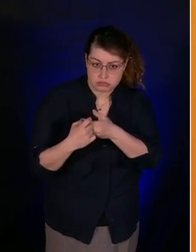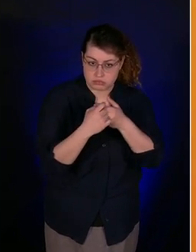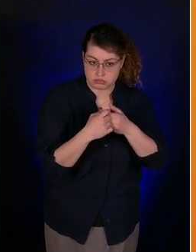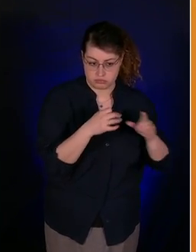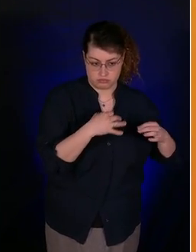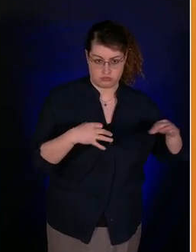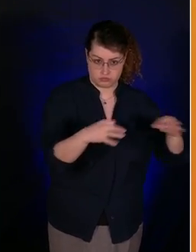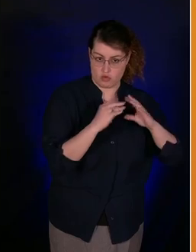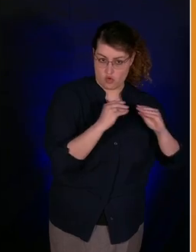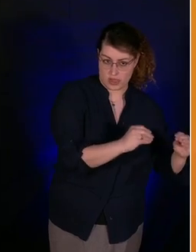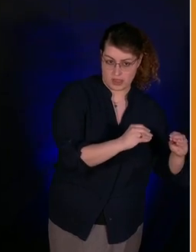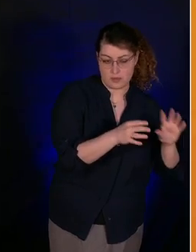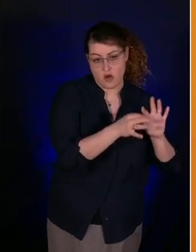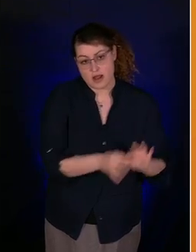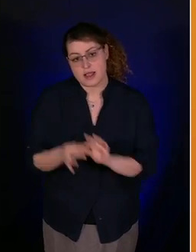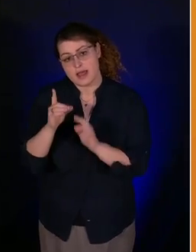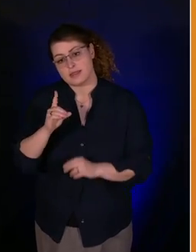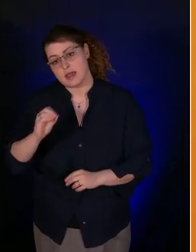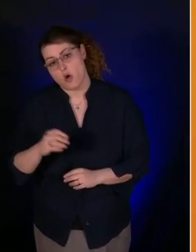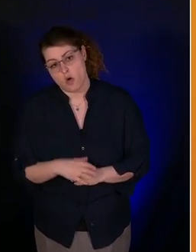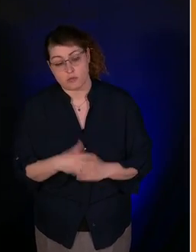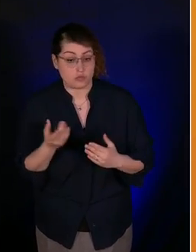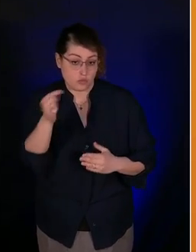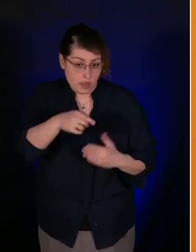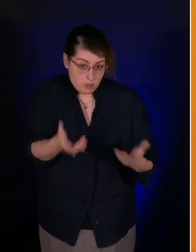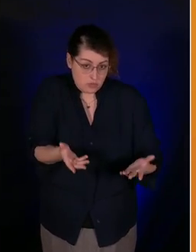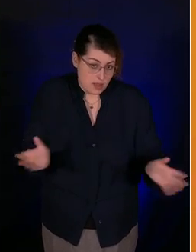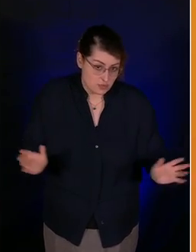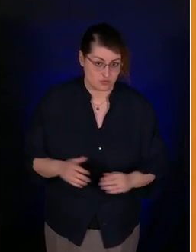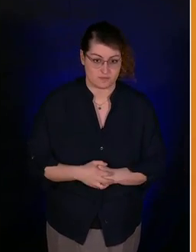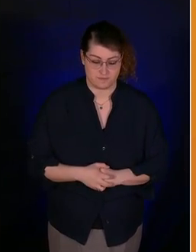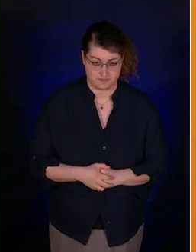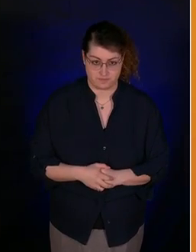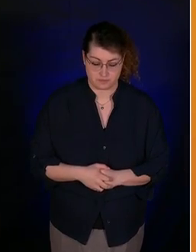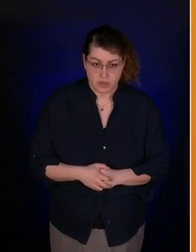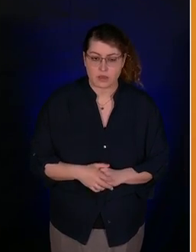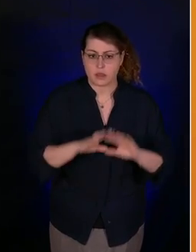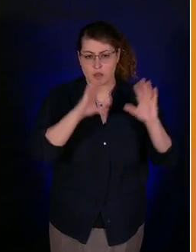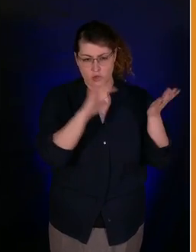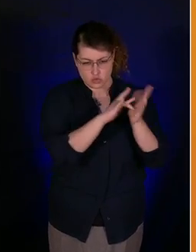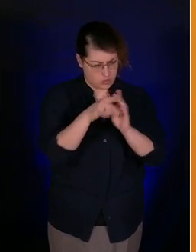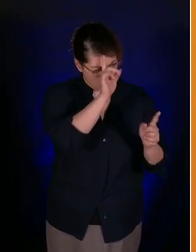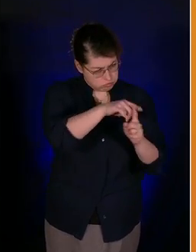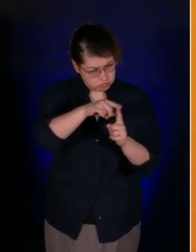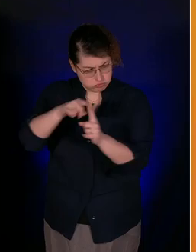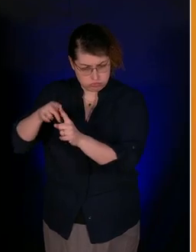et en lien avec le document d'orientation, vu qu'on est là pour ça. Donc parmi tous les points abordés